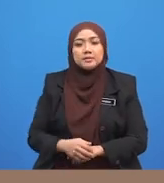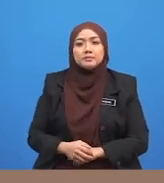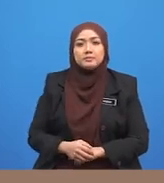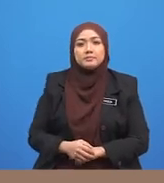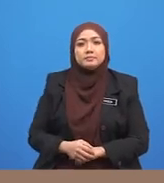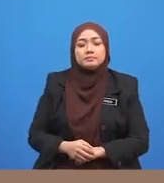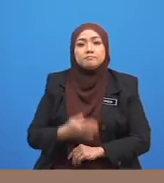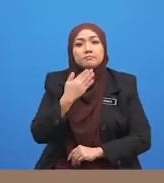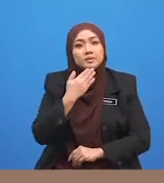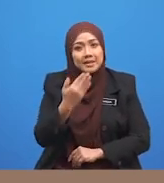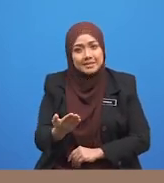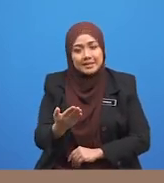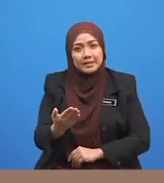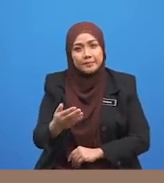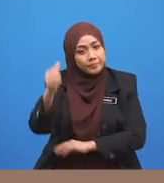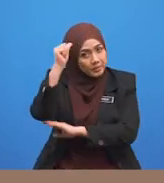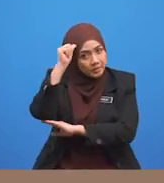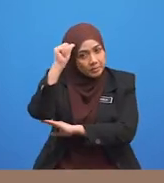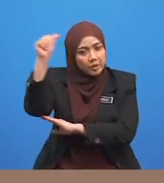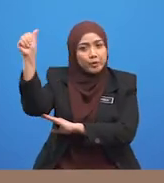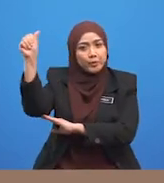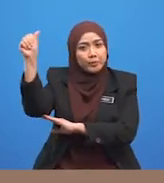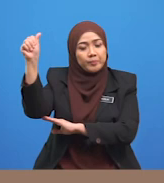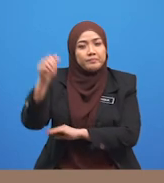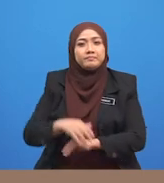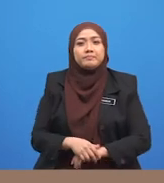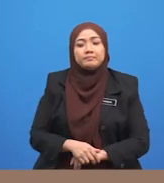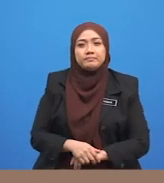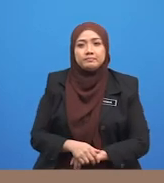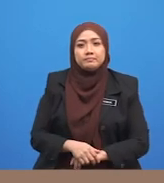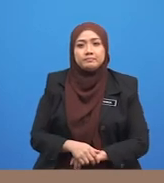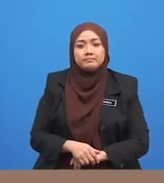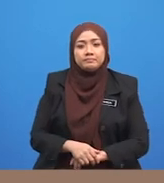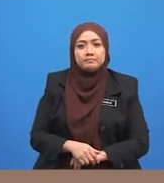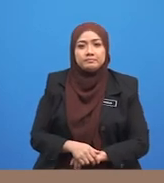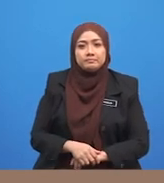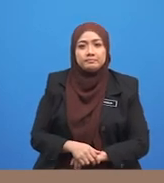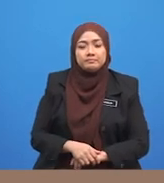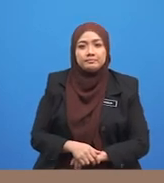anda. Sekian, terima kasih. Assalamualaikum dan salam sejahtera. Bye.